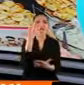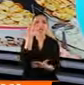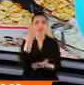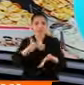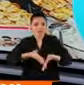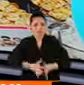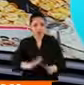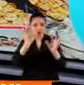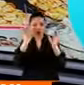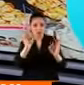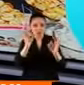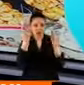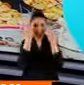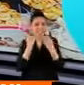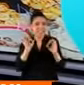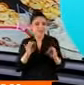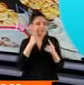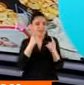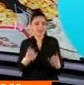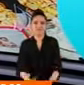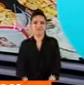bir yerde doğum günü izleyeceksiniz şimdi.